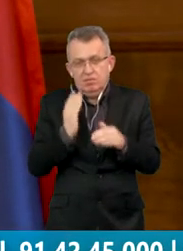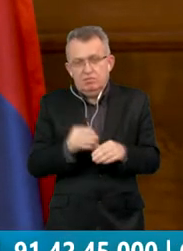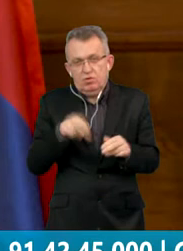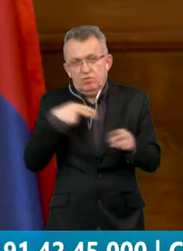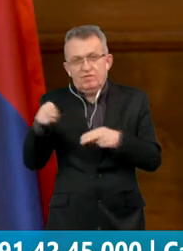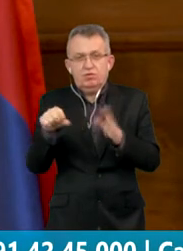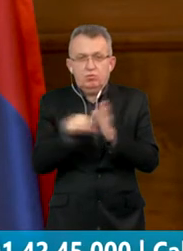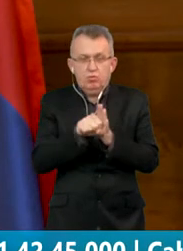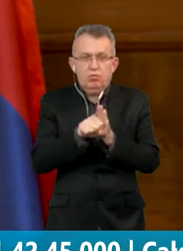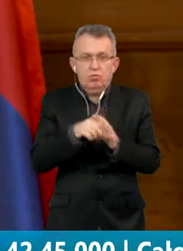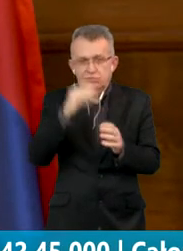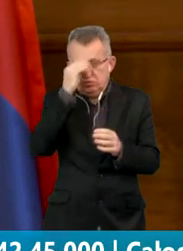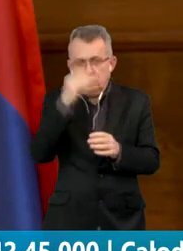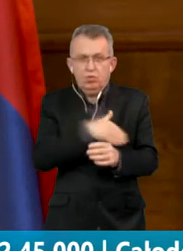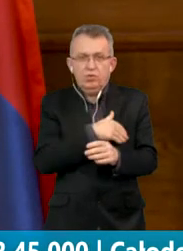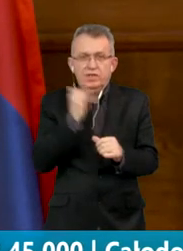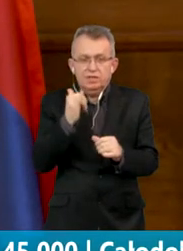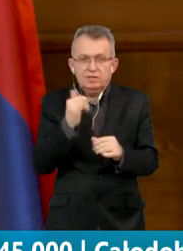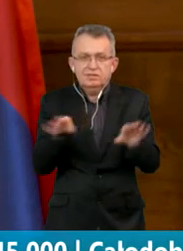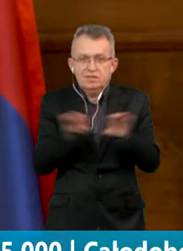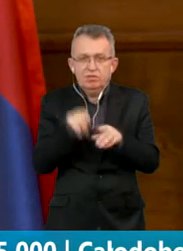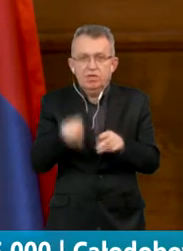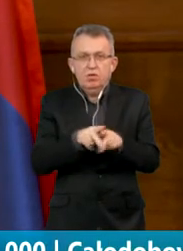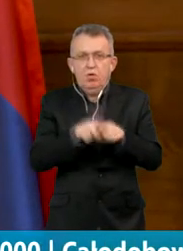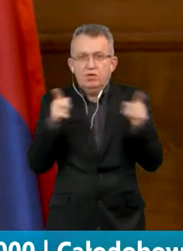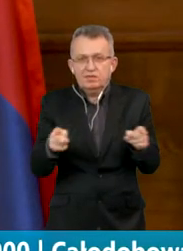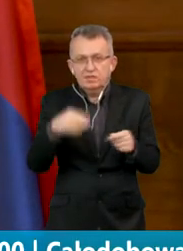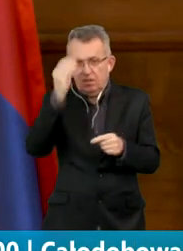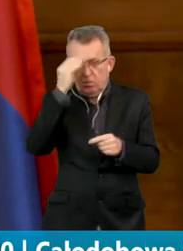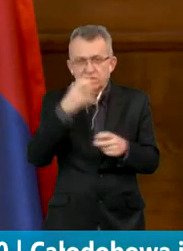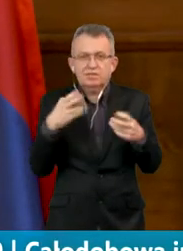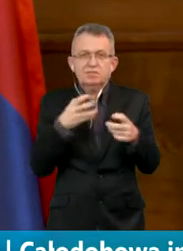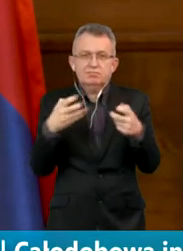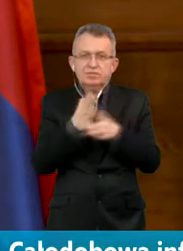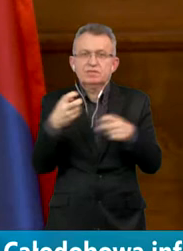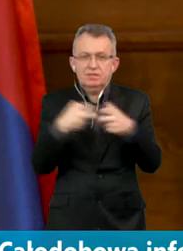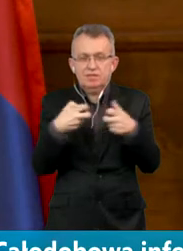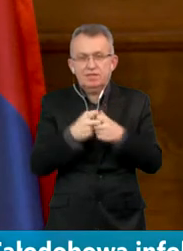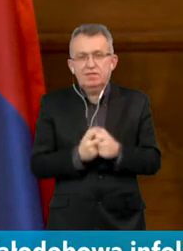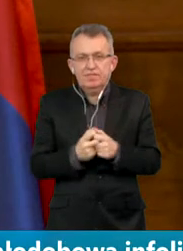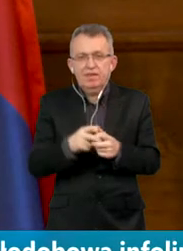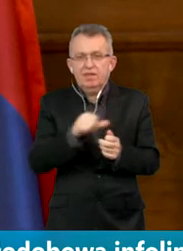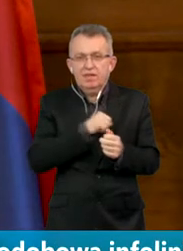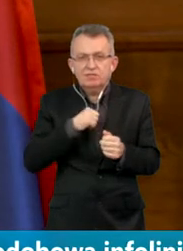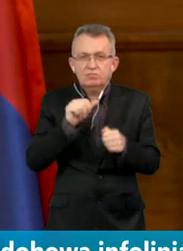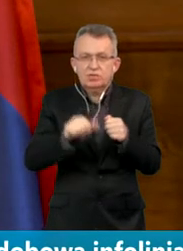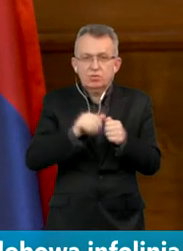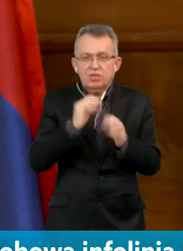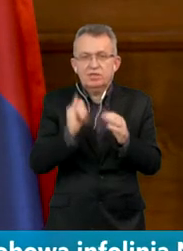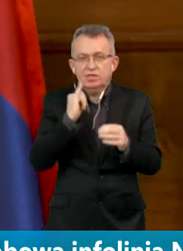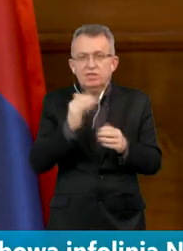trafić do placówek i zamknąć ten okres nauki zdalnej. Nasze żłobki i przedszkola również